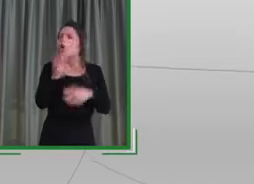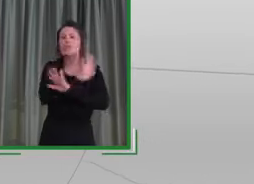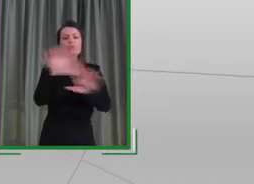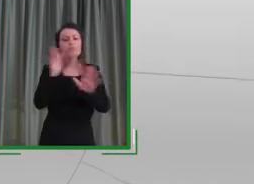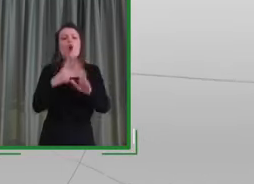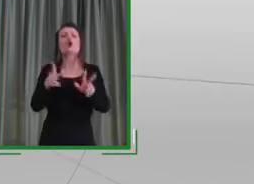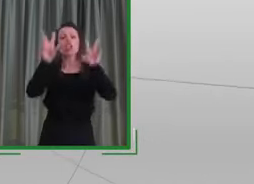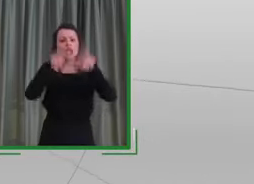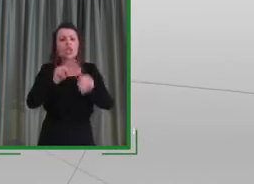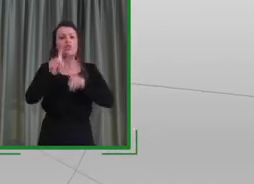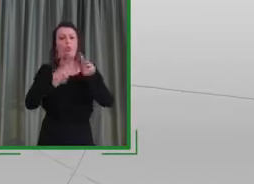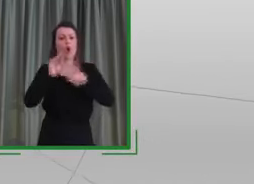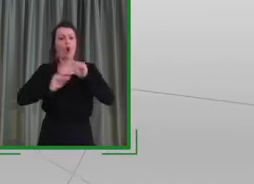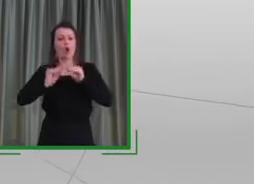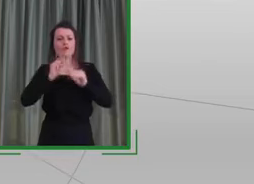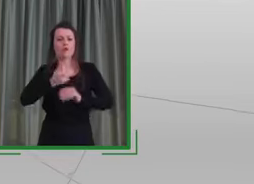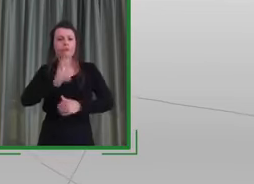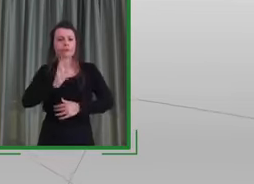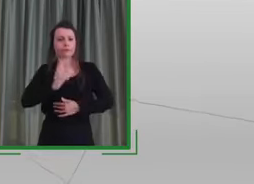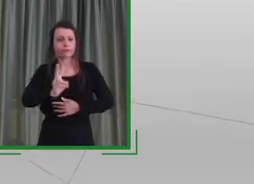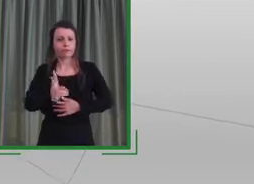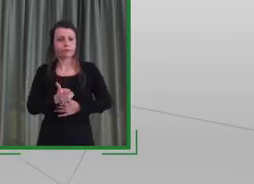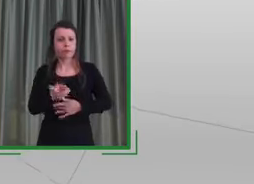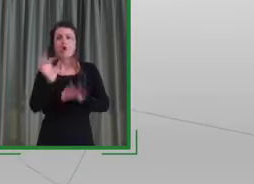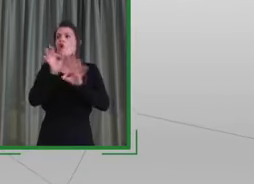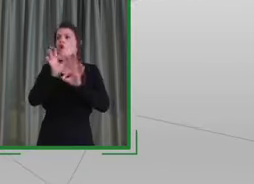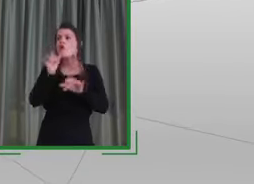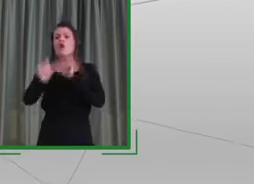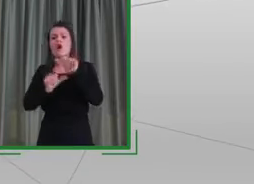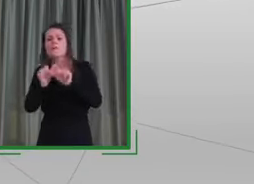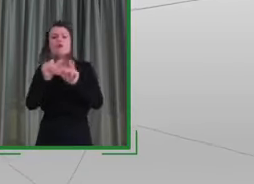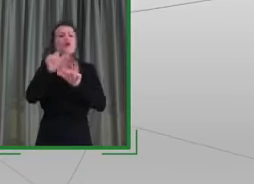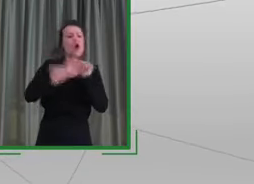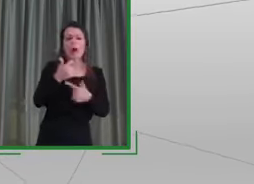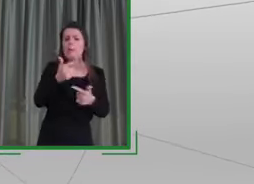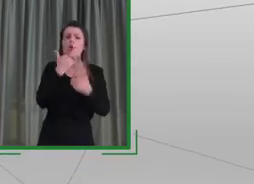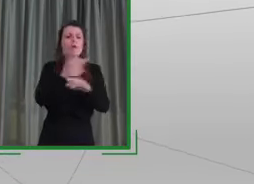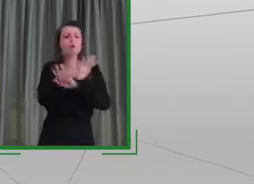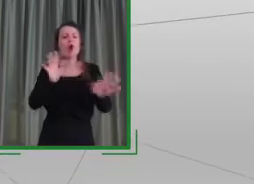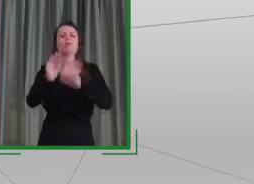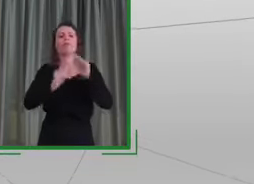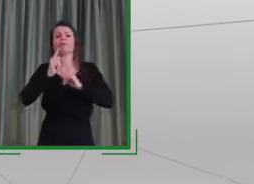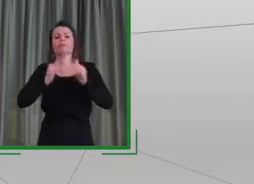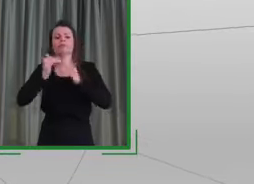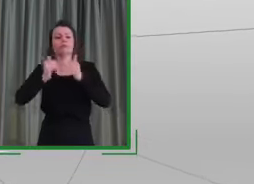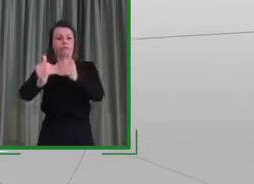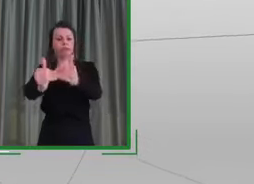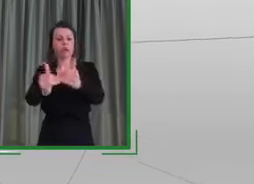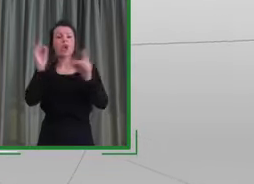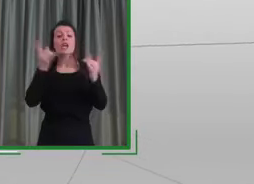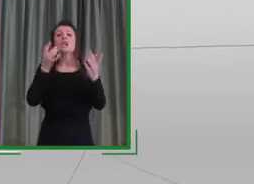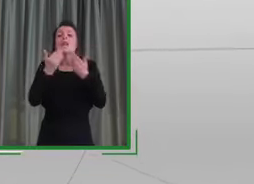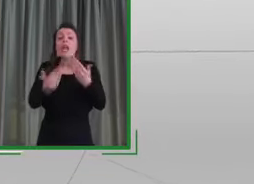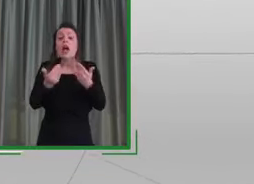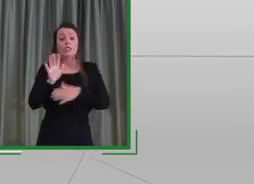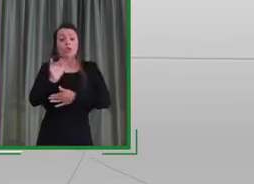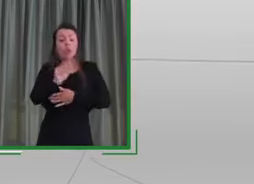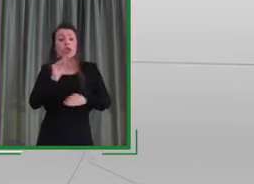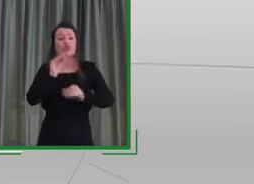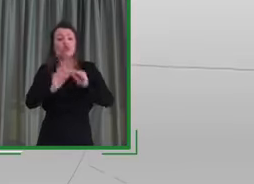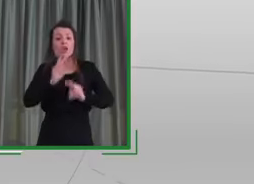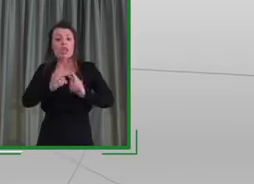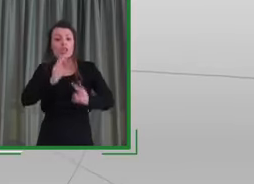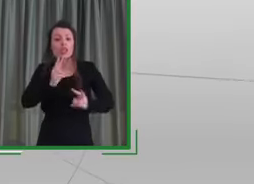riusciamo ad avere una fotografia giornaliera di quello che è lo stato della lombardia sui